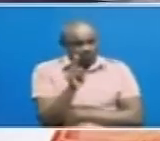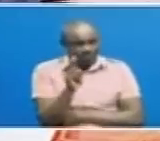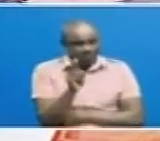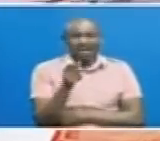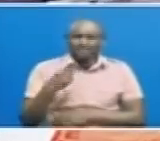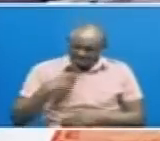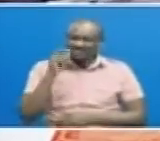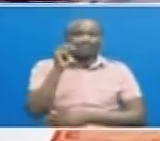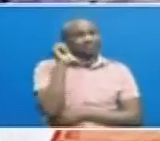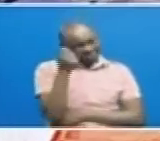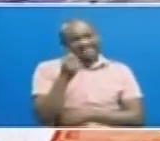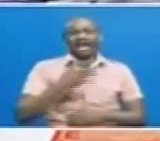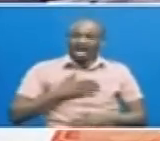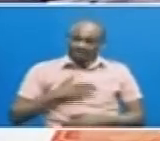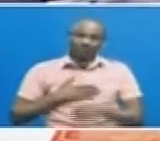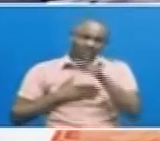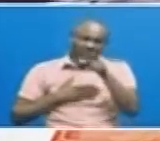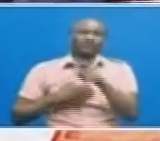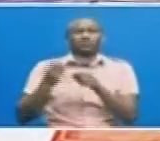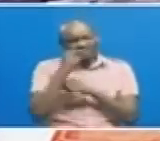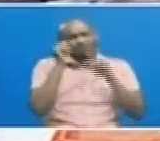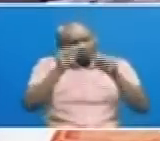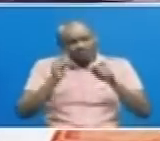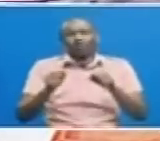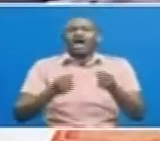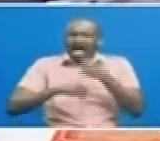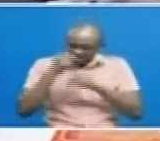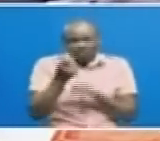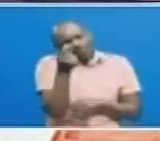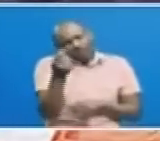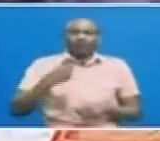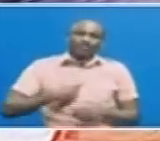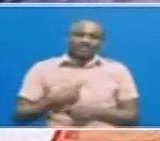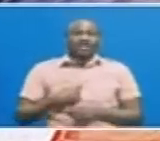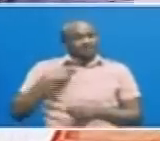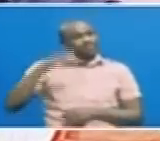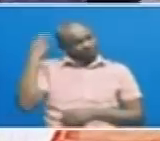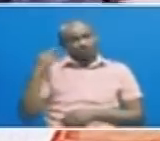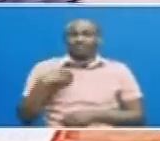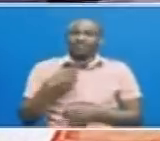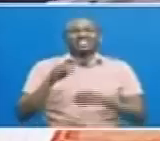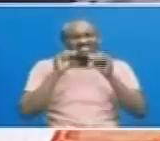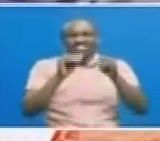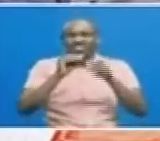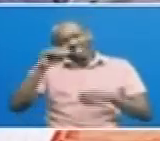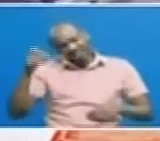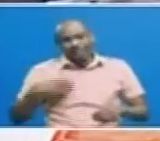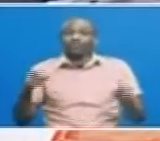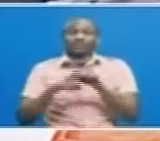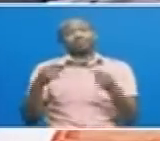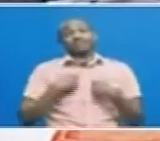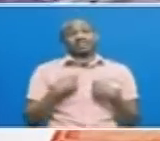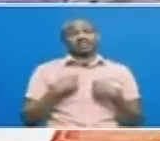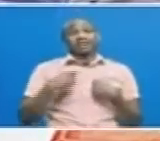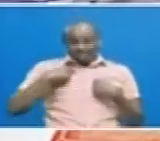Ndiona president yetu aone kama iko kitu anaweza fanyia mimi, na pia mimi nifanye kufundisha watu wakue kama mimi.